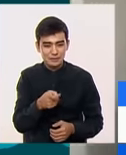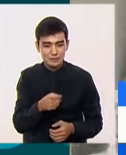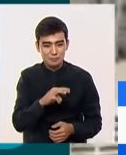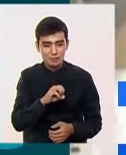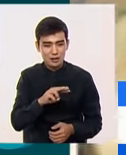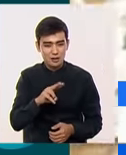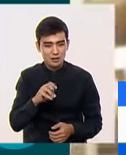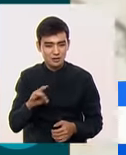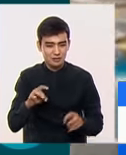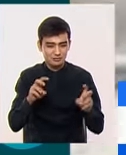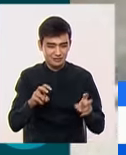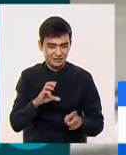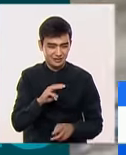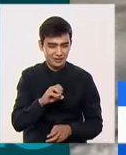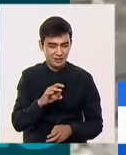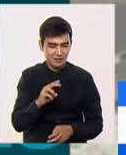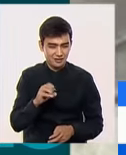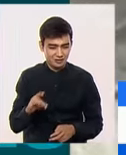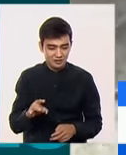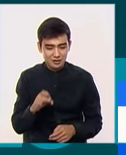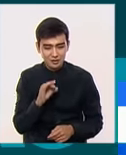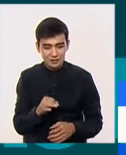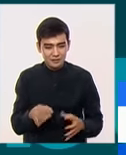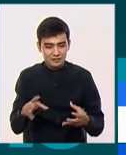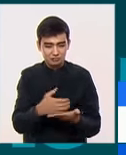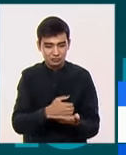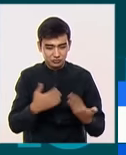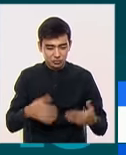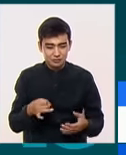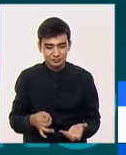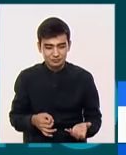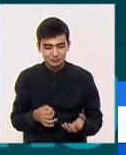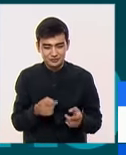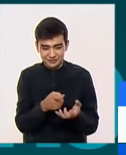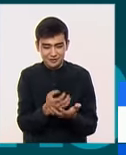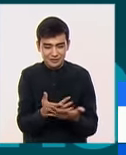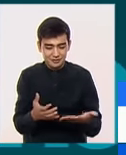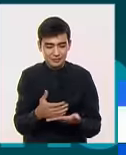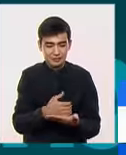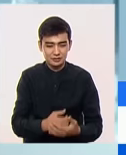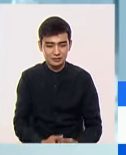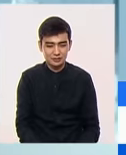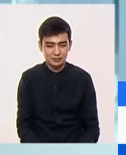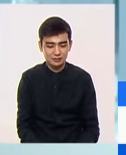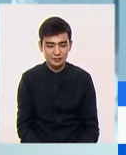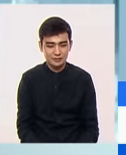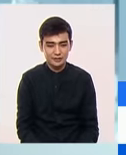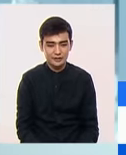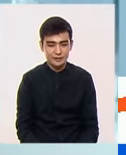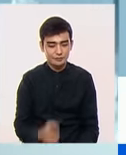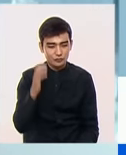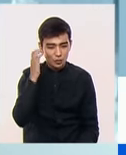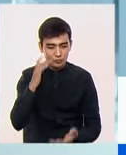ритой оперативники изъяли у задержанных вещественные доказательства и орудия преступлений черная